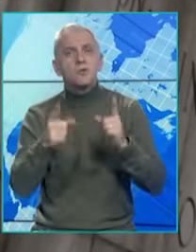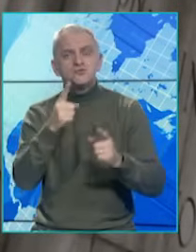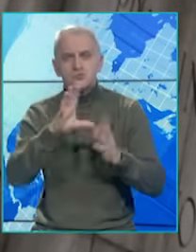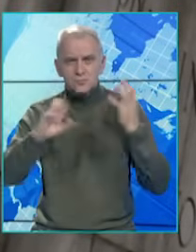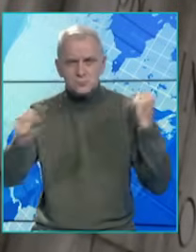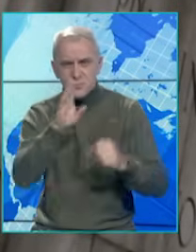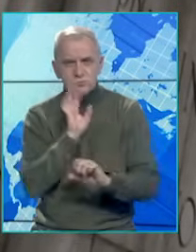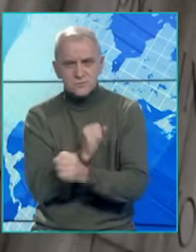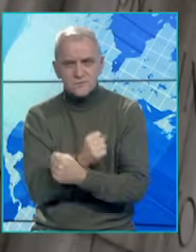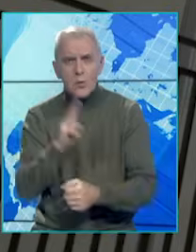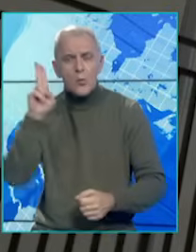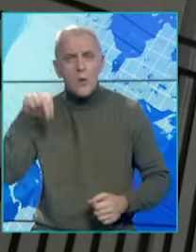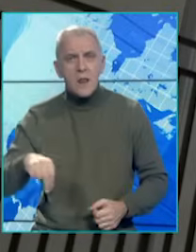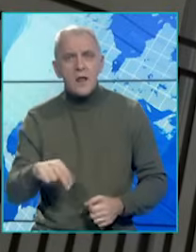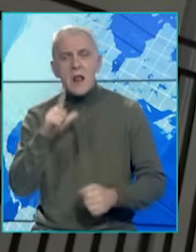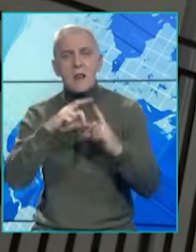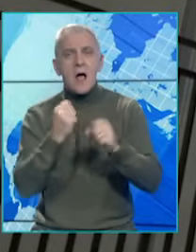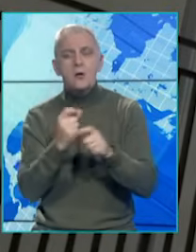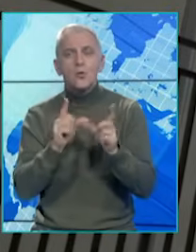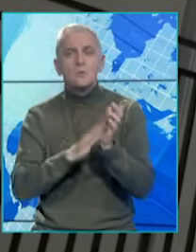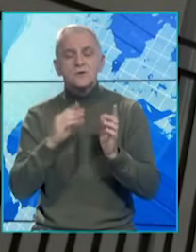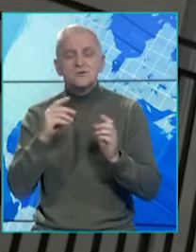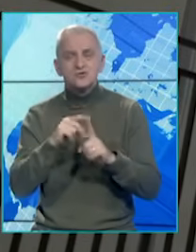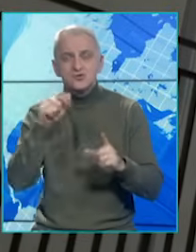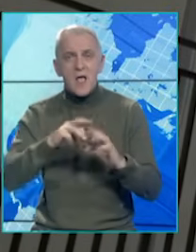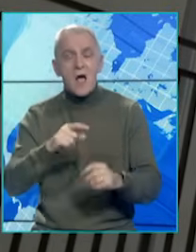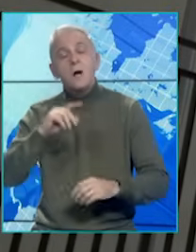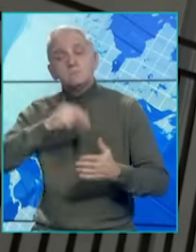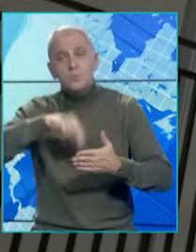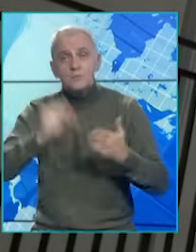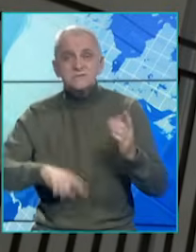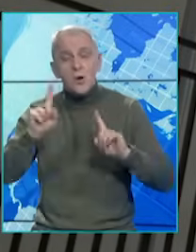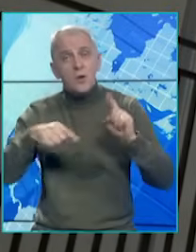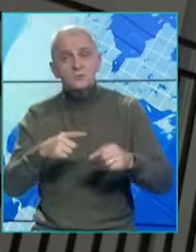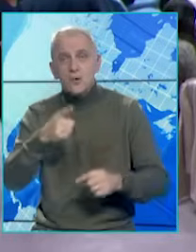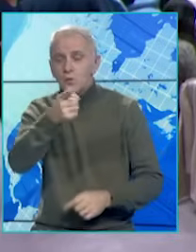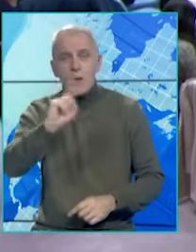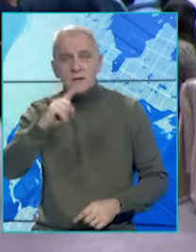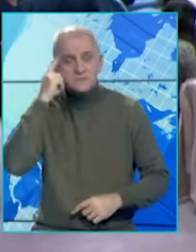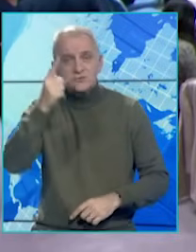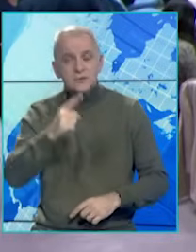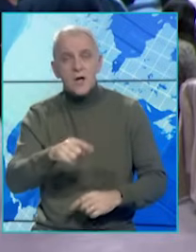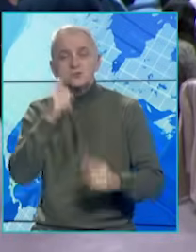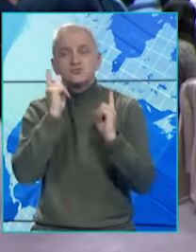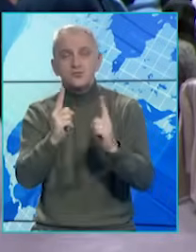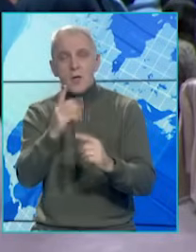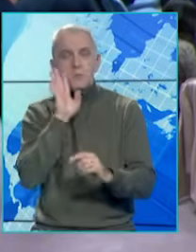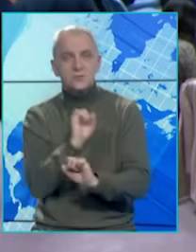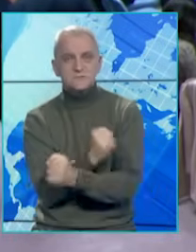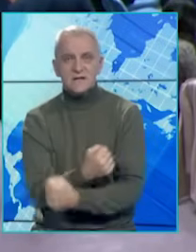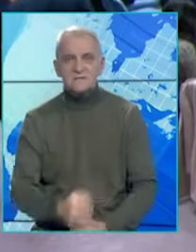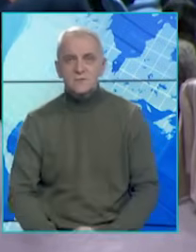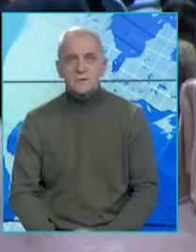je veleposlanik BiH u UN-u Zlatko Lagumdžija potpisao nečije priopćenje ne znači da iza toga stoji i Bosna i Hercegovina.